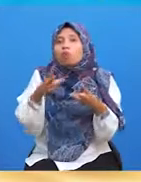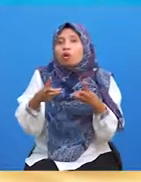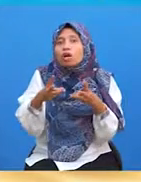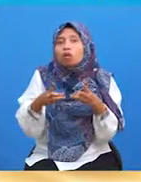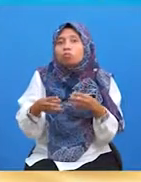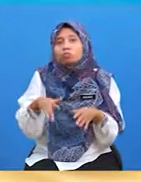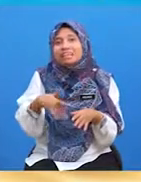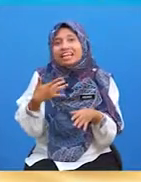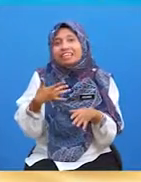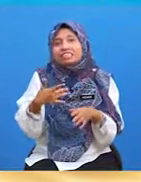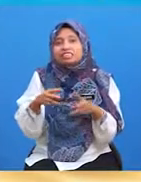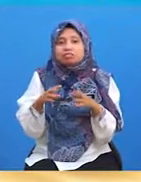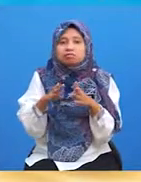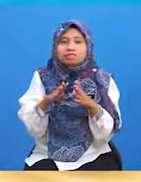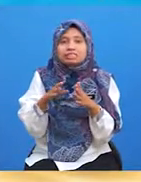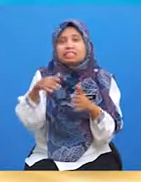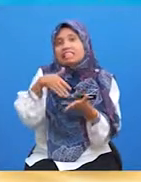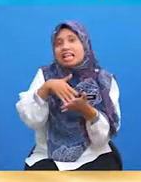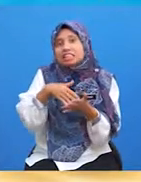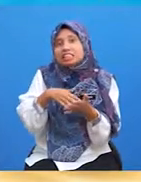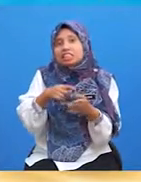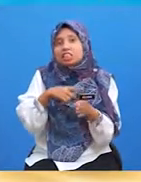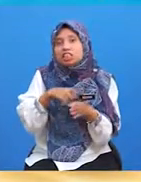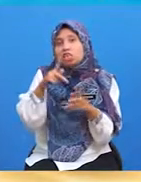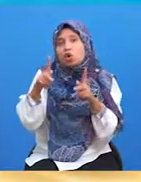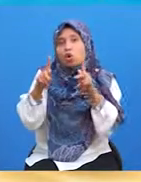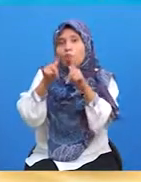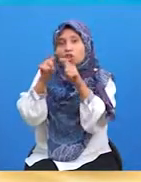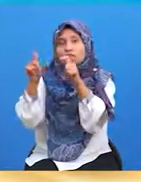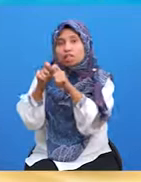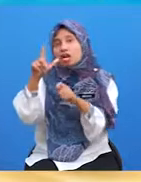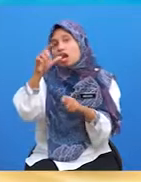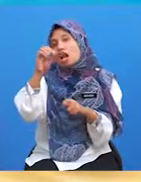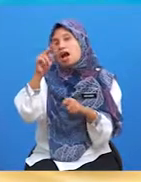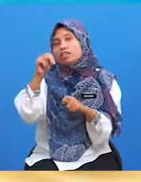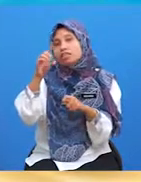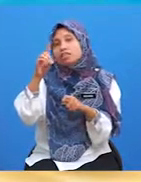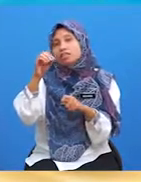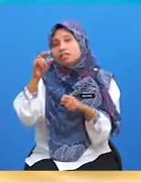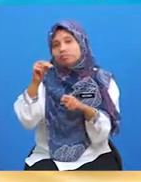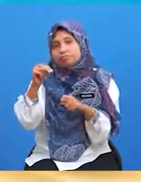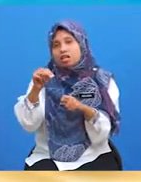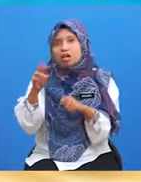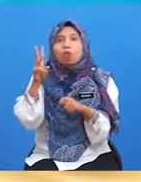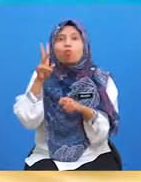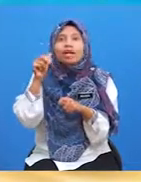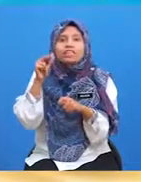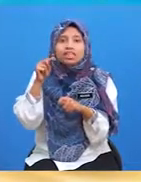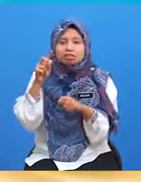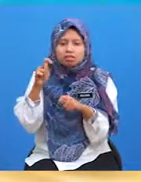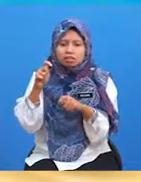Walaupun berasa selesa berada di kota London, namun Wani tetap juga kembali ke